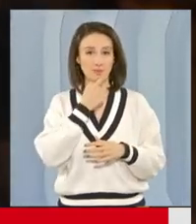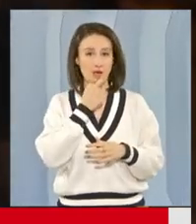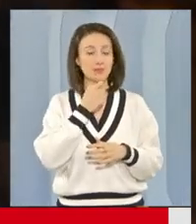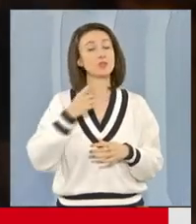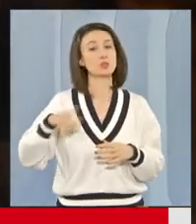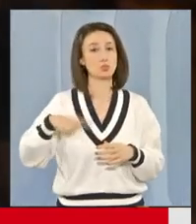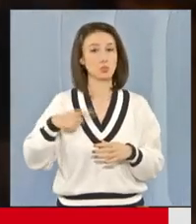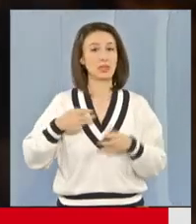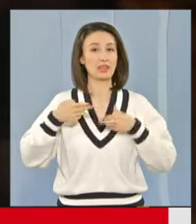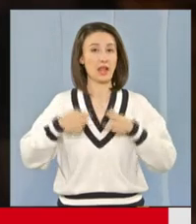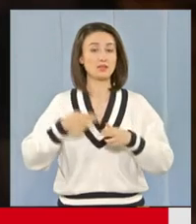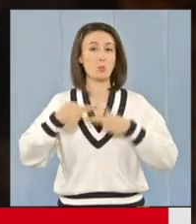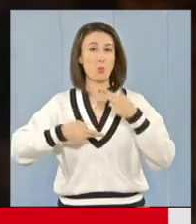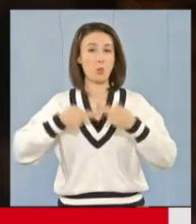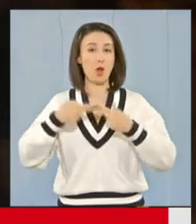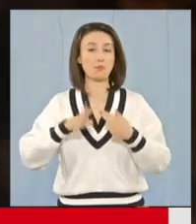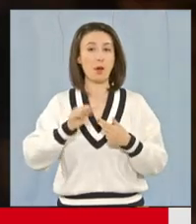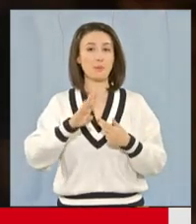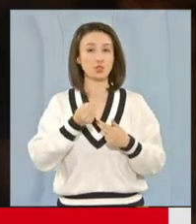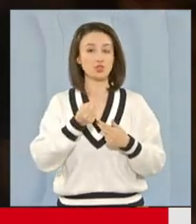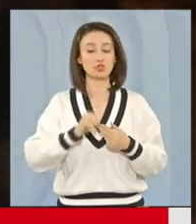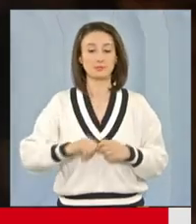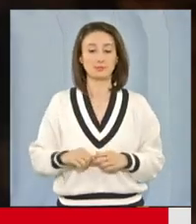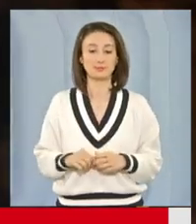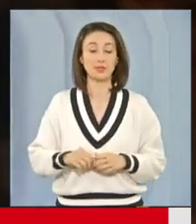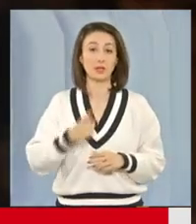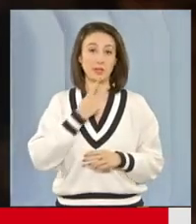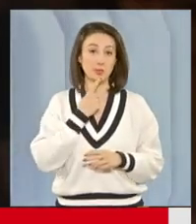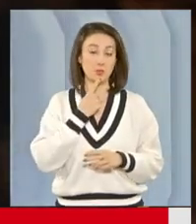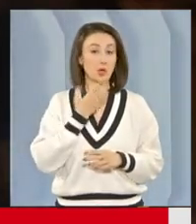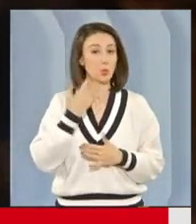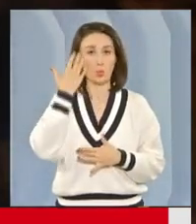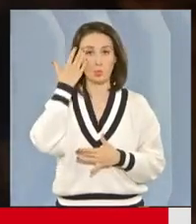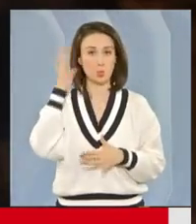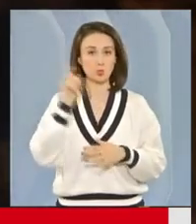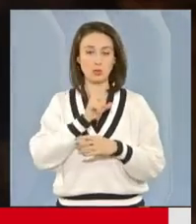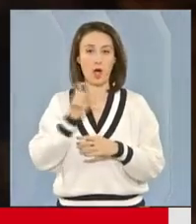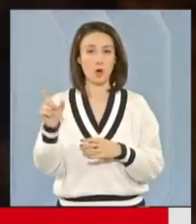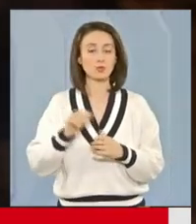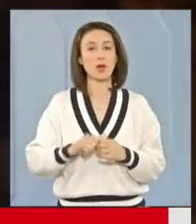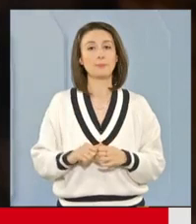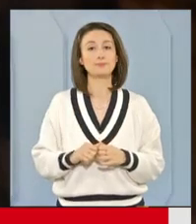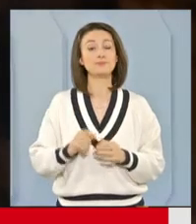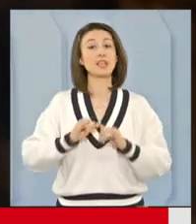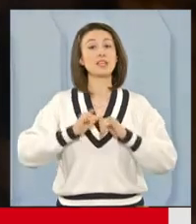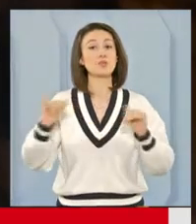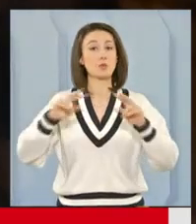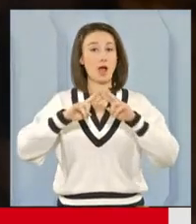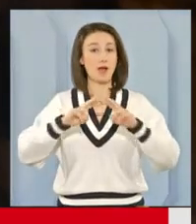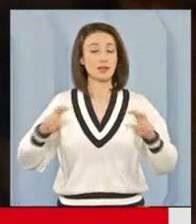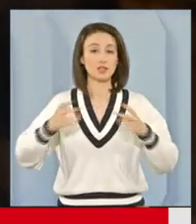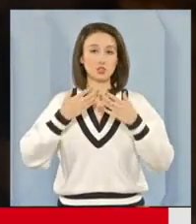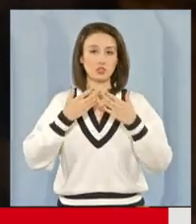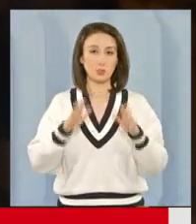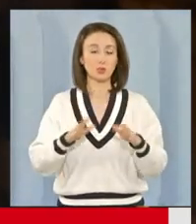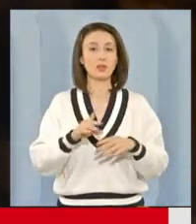în secția de boli infecțioase a Spitalului Victor Babeș din Timișoara. Deocamdată nu este cunoscută cauza infecției, fiind în derulare o anchetă declanșată